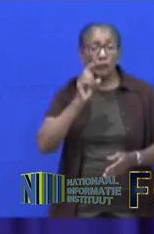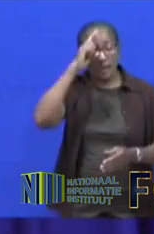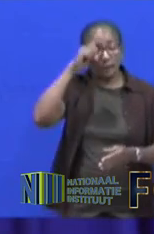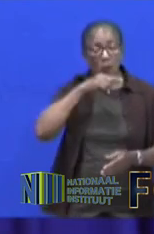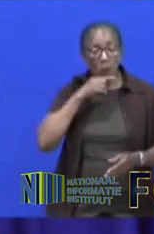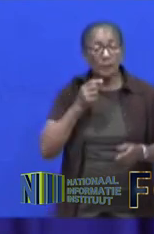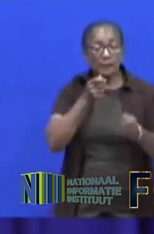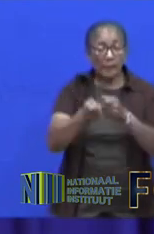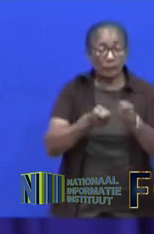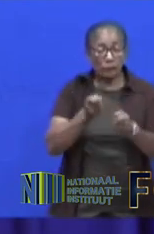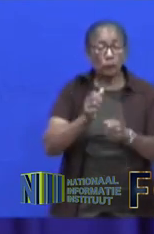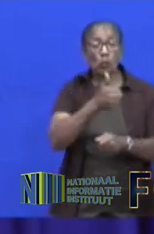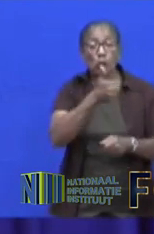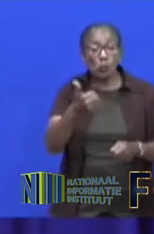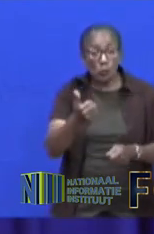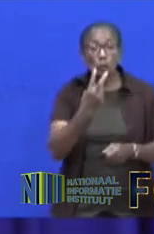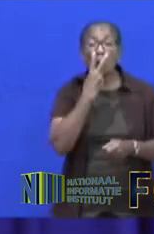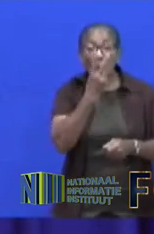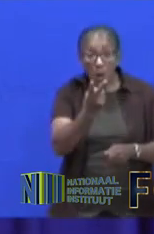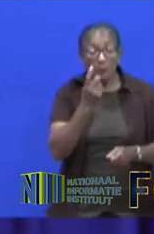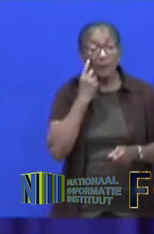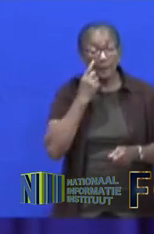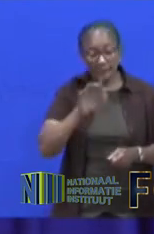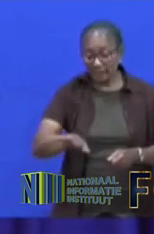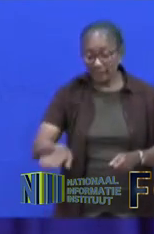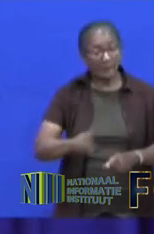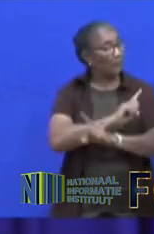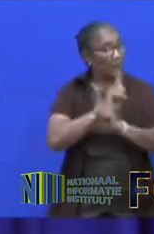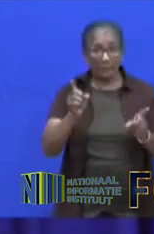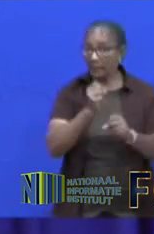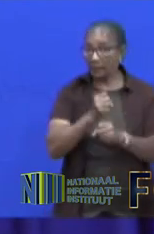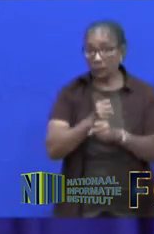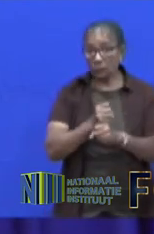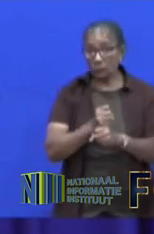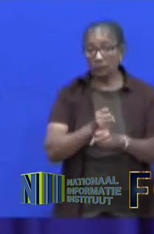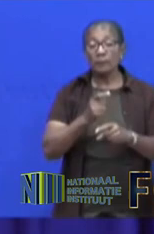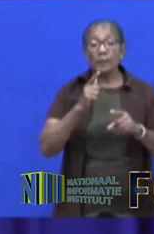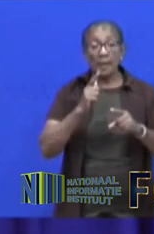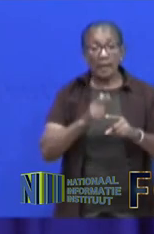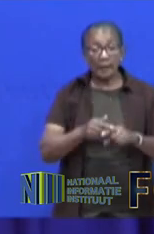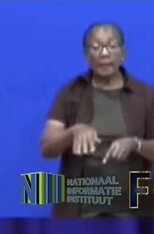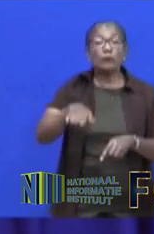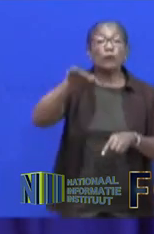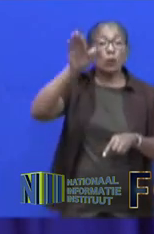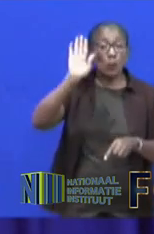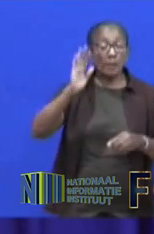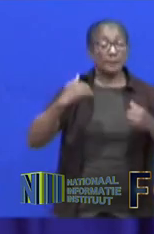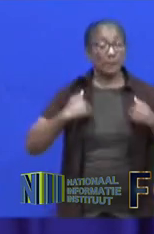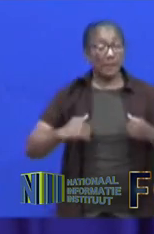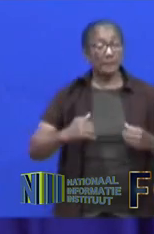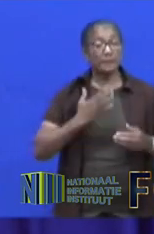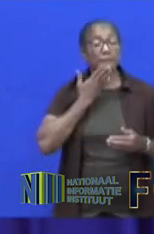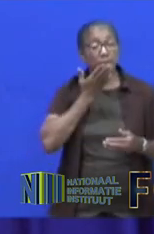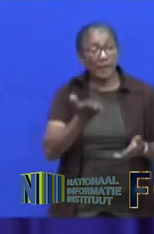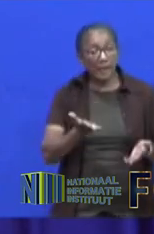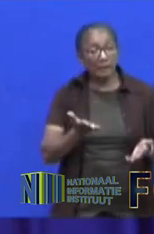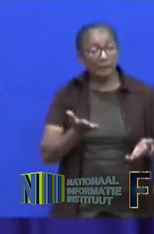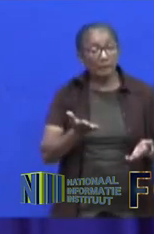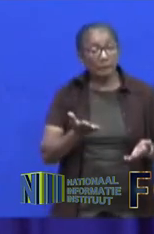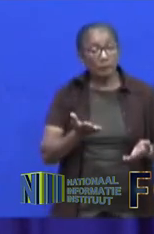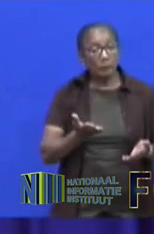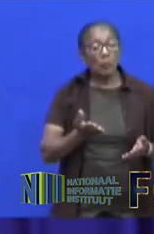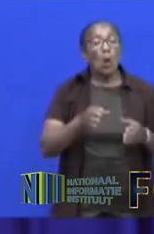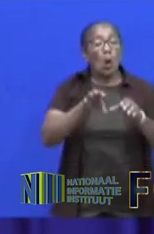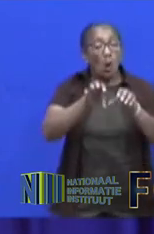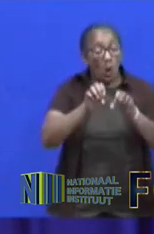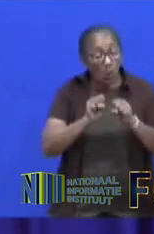om erop te letten dat hun kinderen dat niet doen. En aan de iets volwassene personen wil ik vragen,